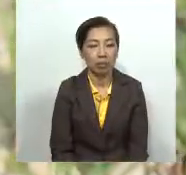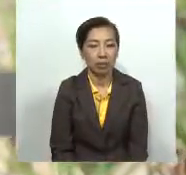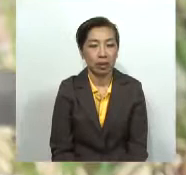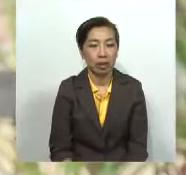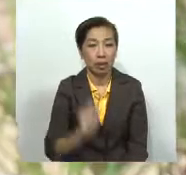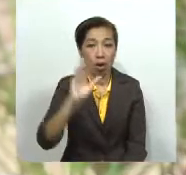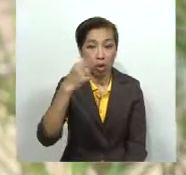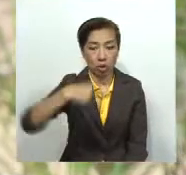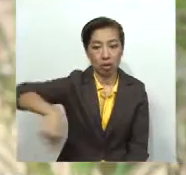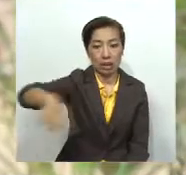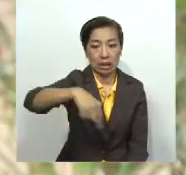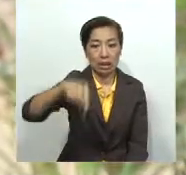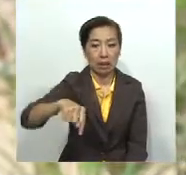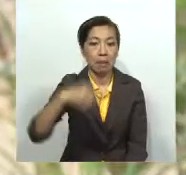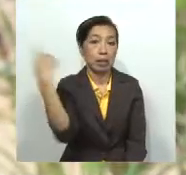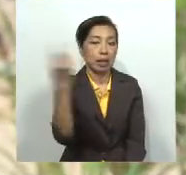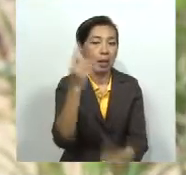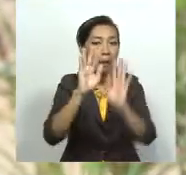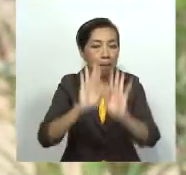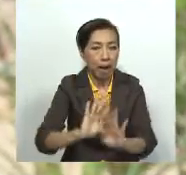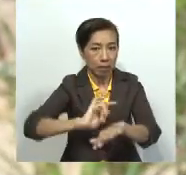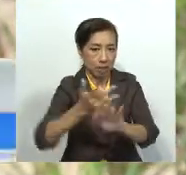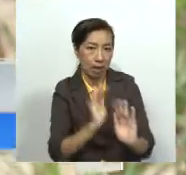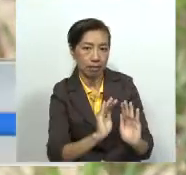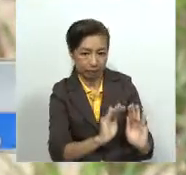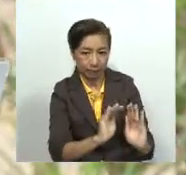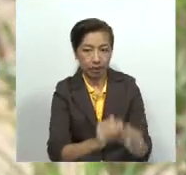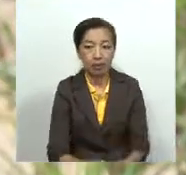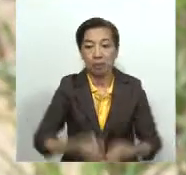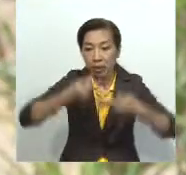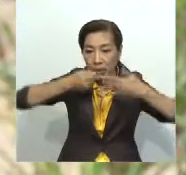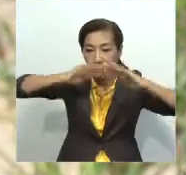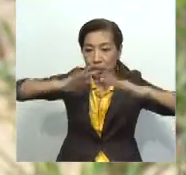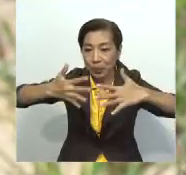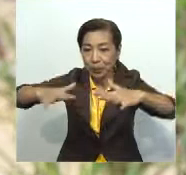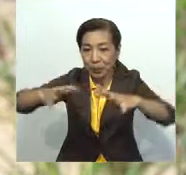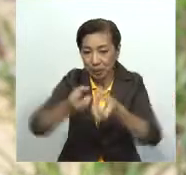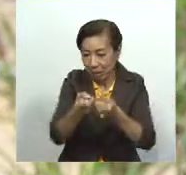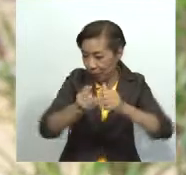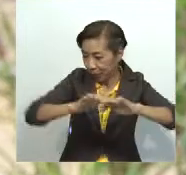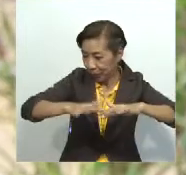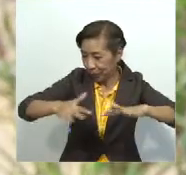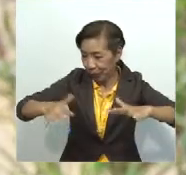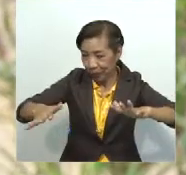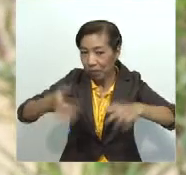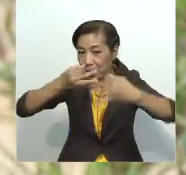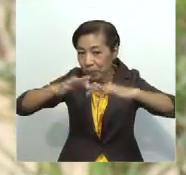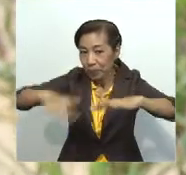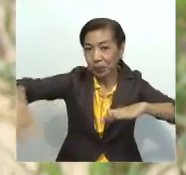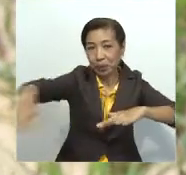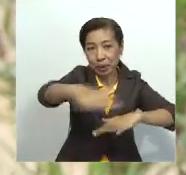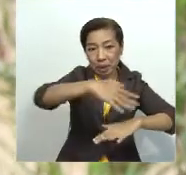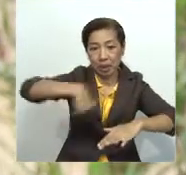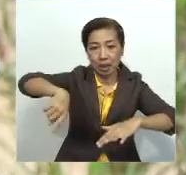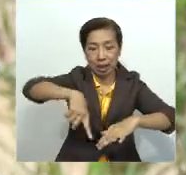นะครับมีเป็นแหล่งท่องเที่ยวเชิญอนุรักษ์นะครับมีชายหาดนะครับชายหาดตลอดแนวนะครับเป็นหาดเนินทราย